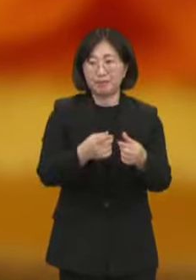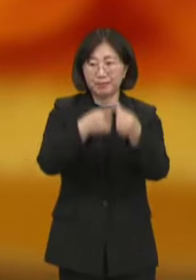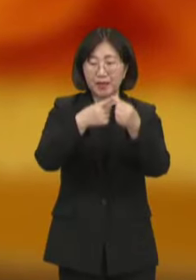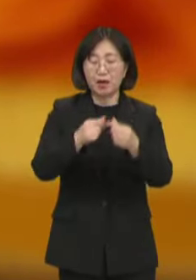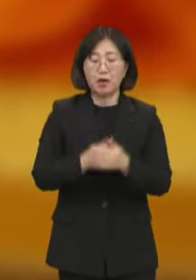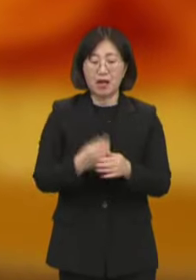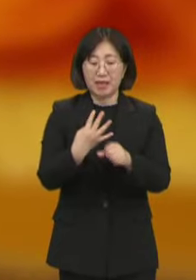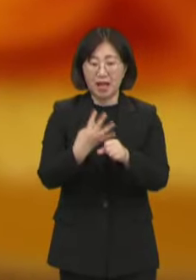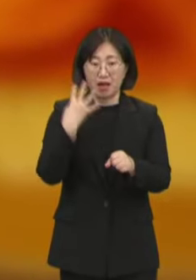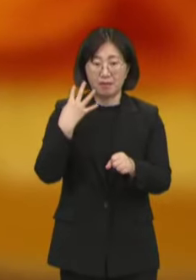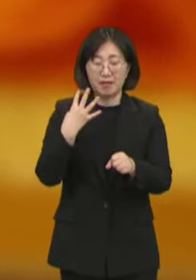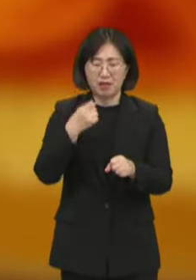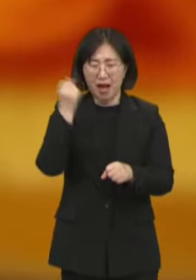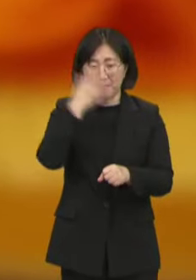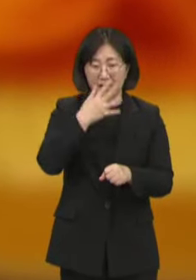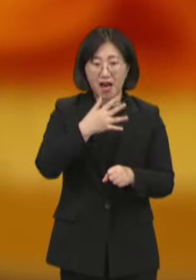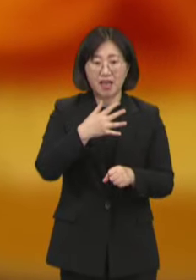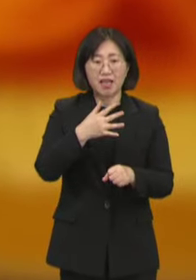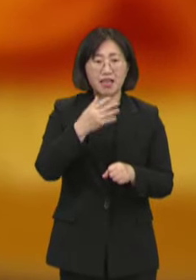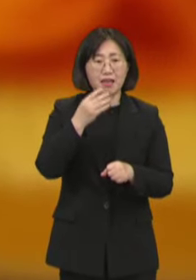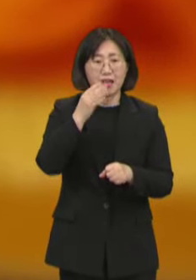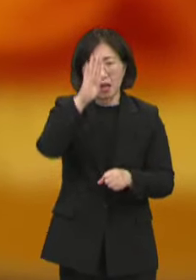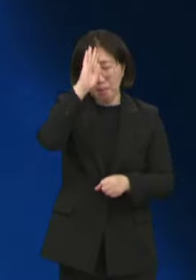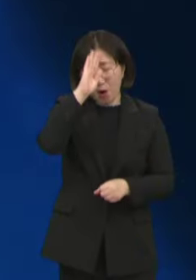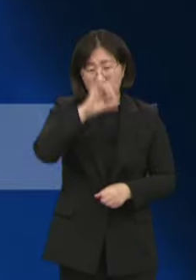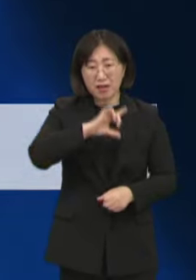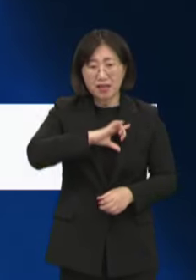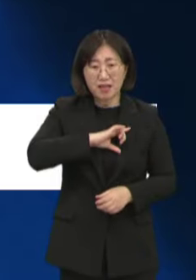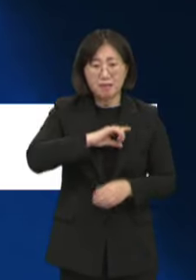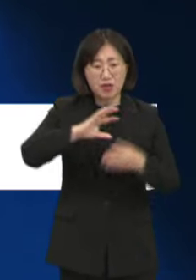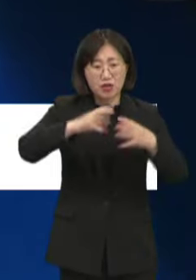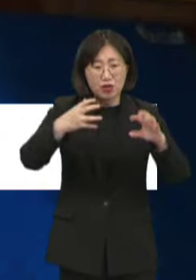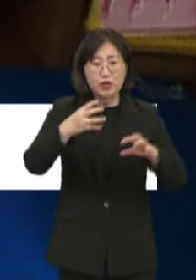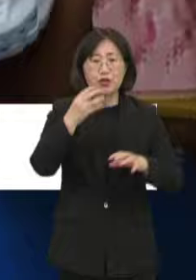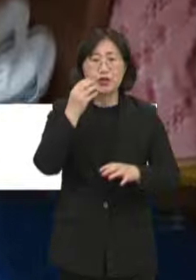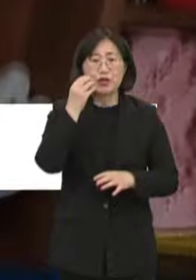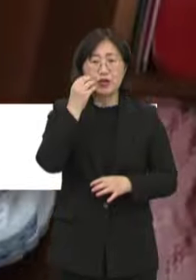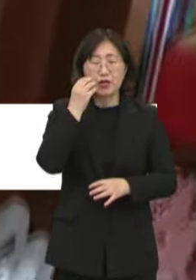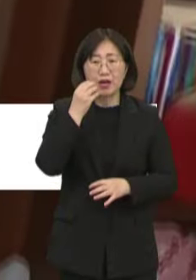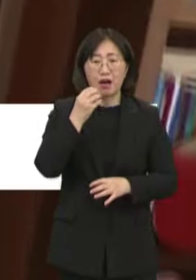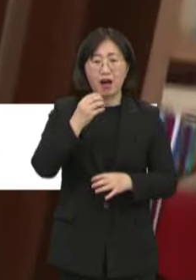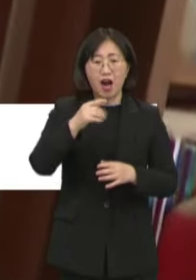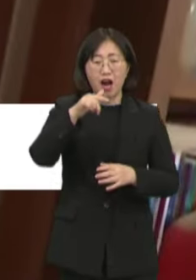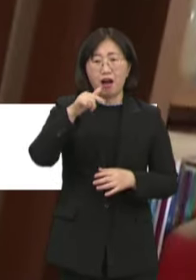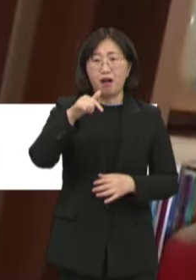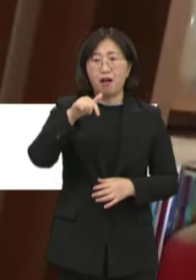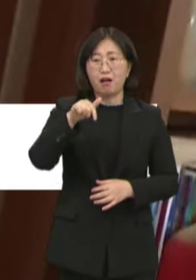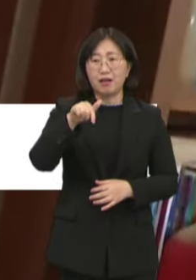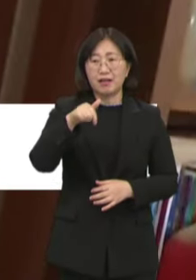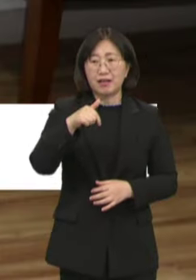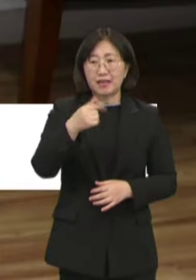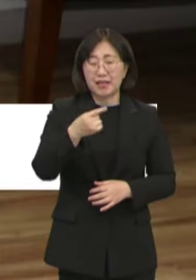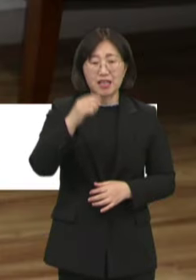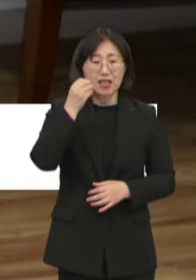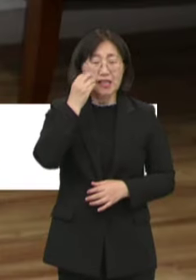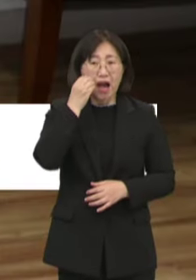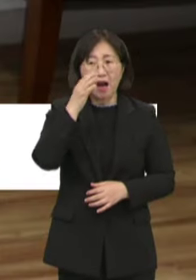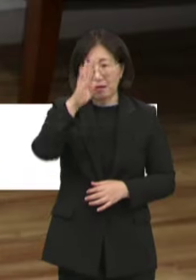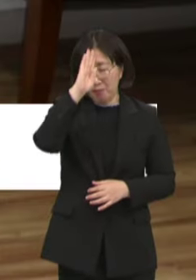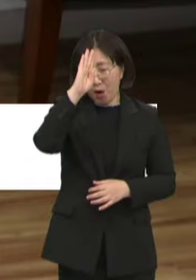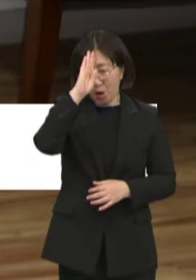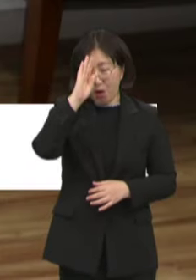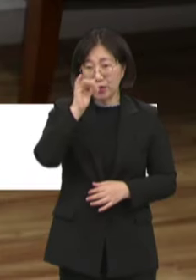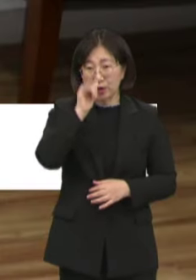전 갑작스레 근육긴장 이상증이라는 난치병을 진단받으며 서서히 몸이 굽어간 이봉주 선수는